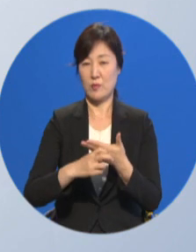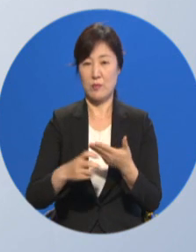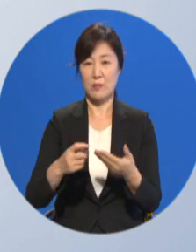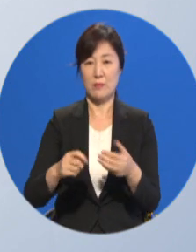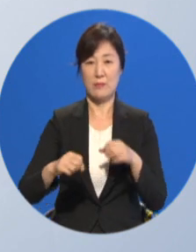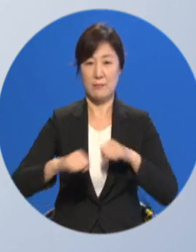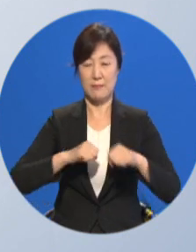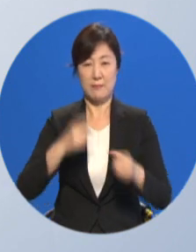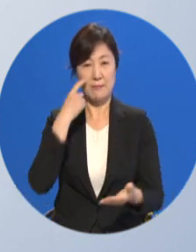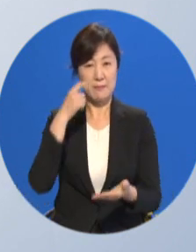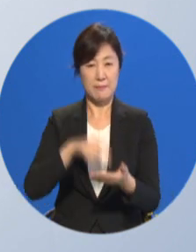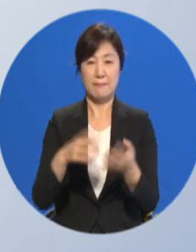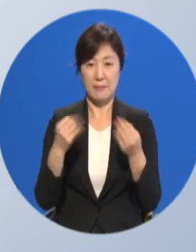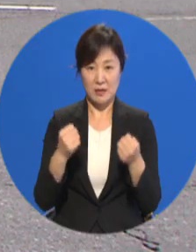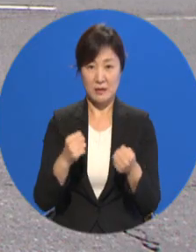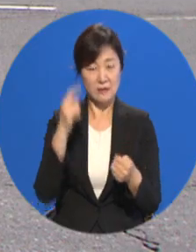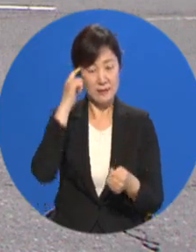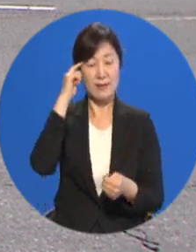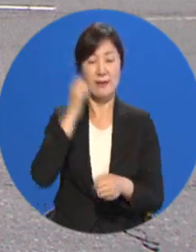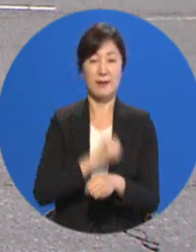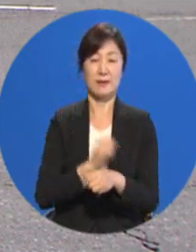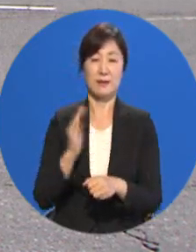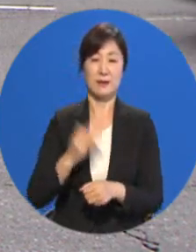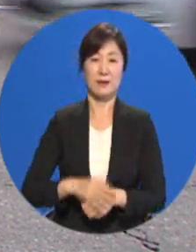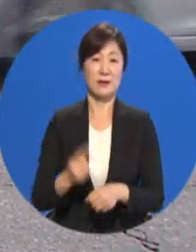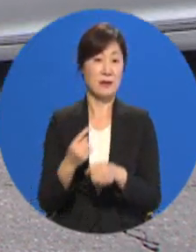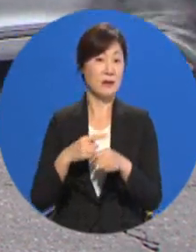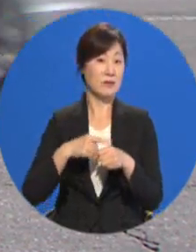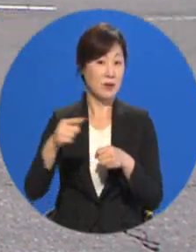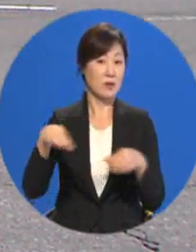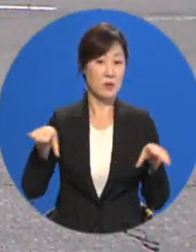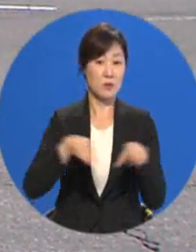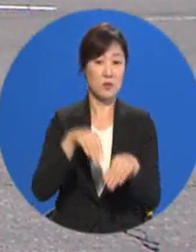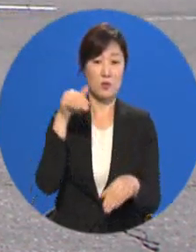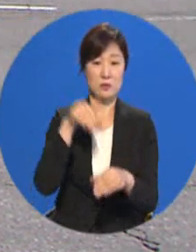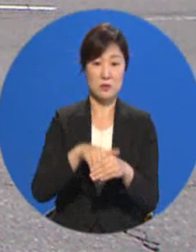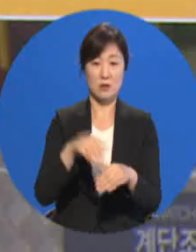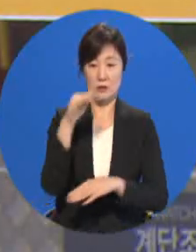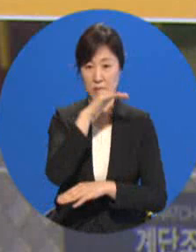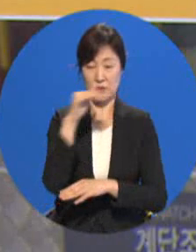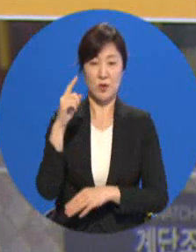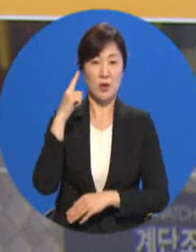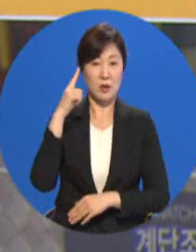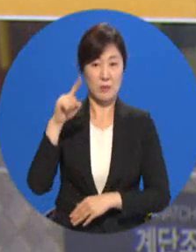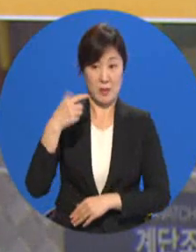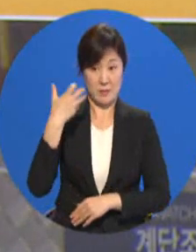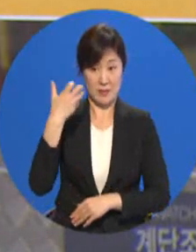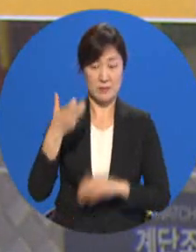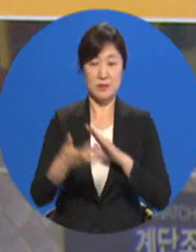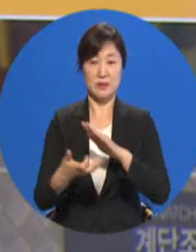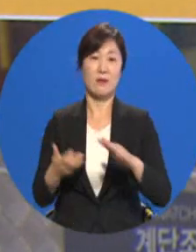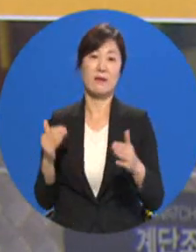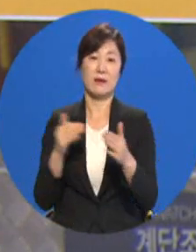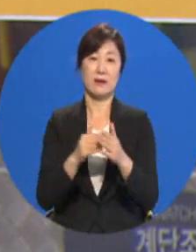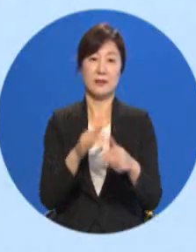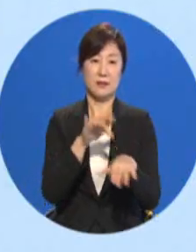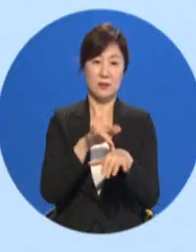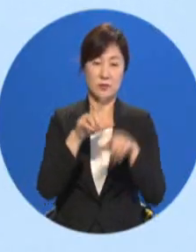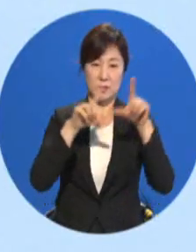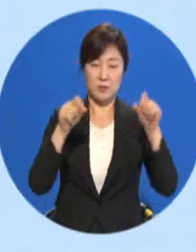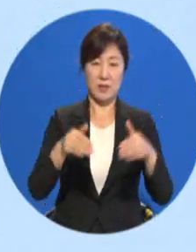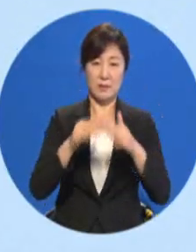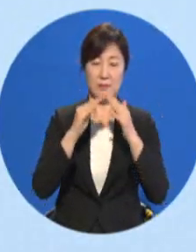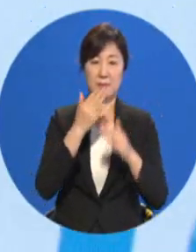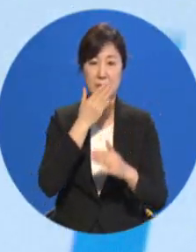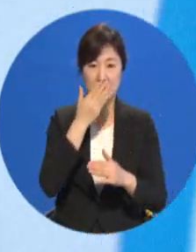새겨들어야 할 부분입니다 특히 내년 총선을 기준으로 181 전까지 의례적인 현수막 게시 가 가능해